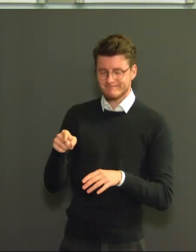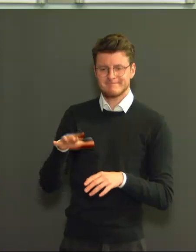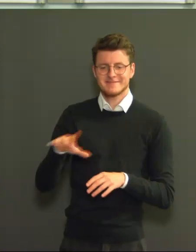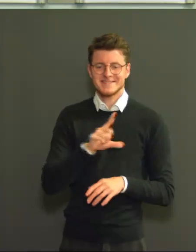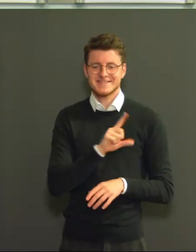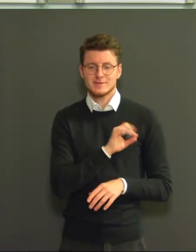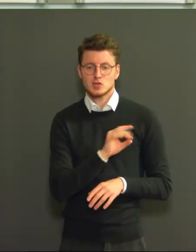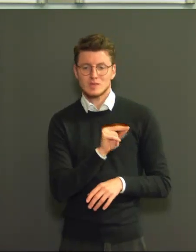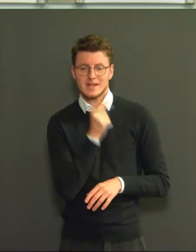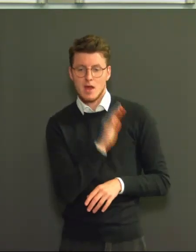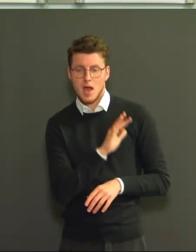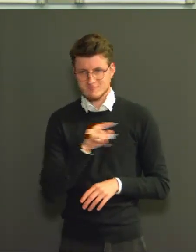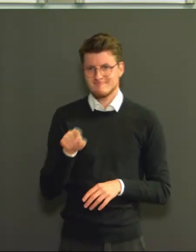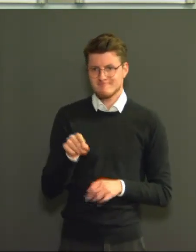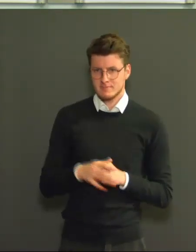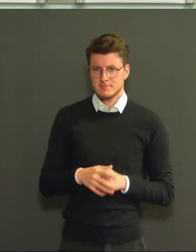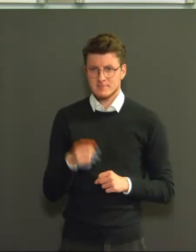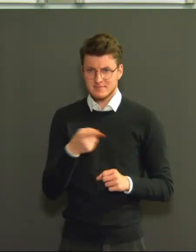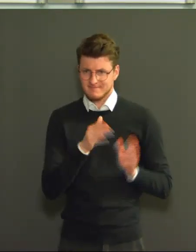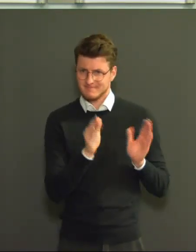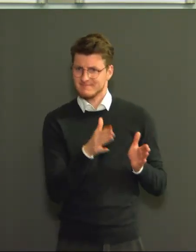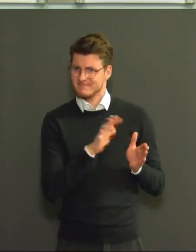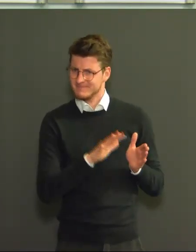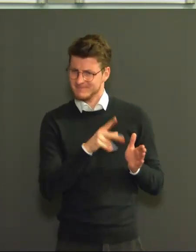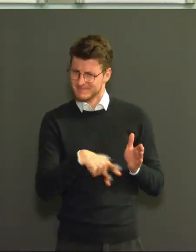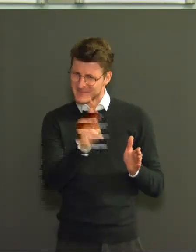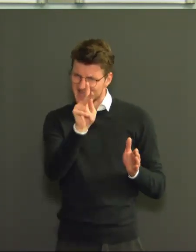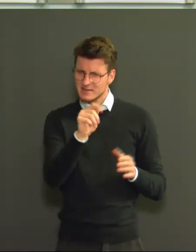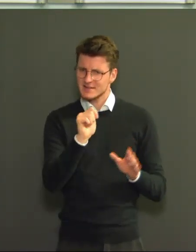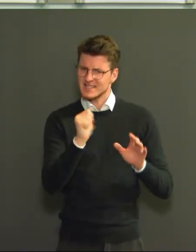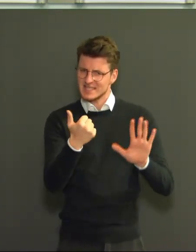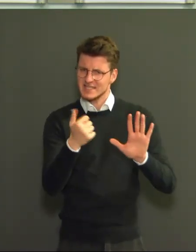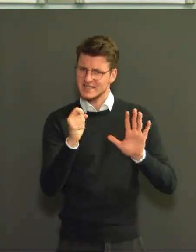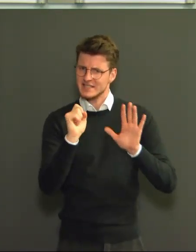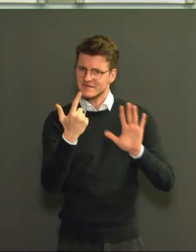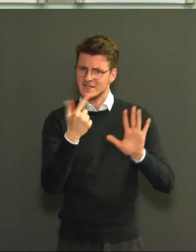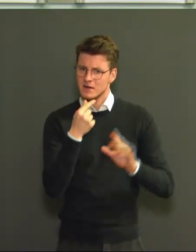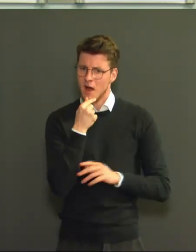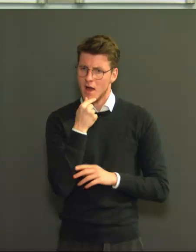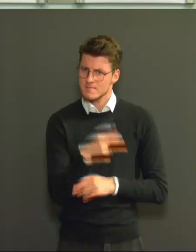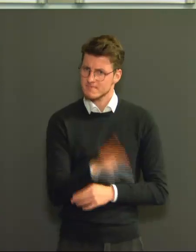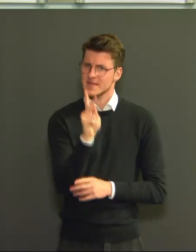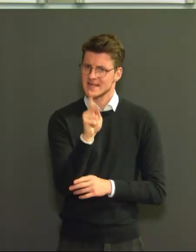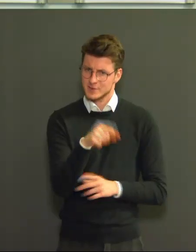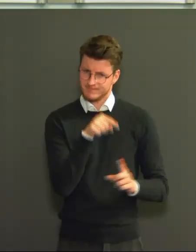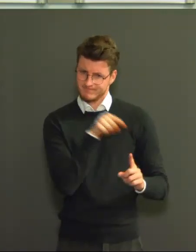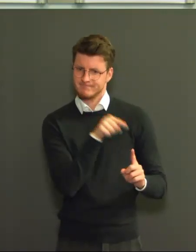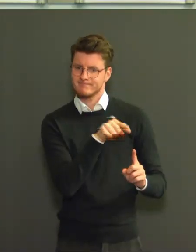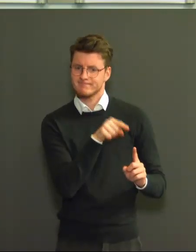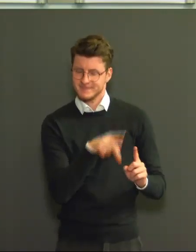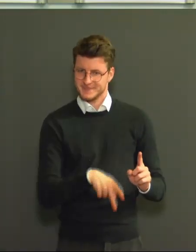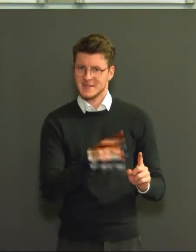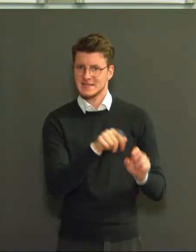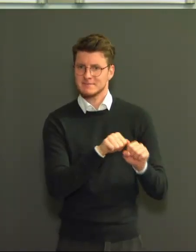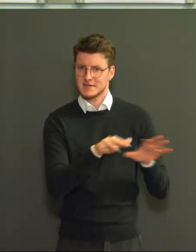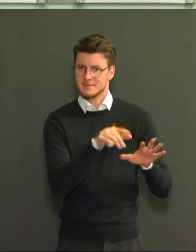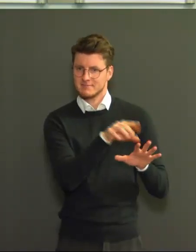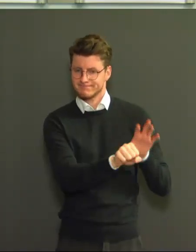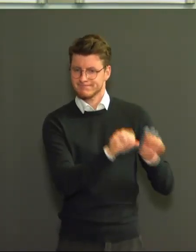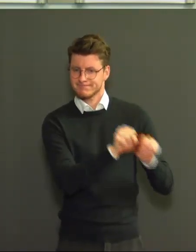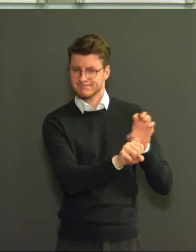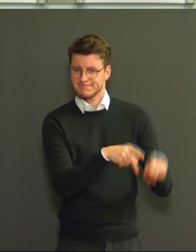Tieners en in het bijzonder 16- en 17-jarigen vertegenwoordigen momenteel de leeftijdsgroep met het hoogste aantal